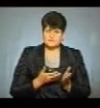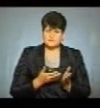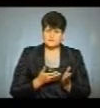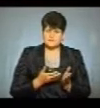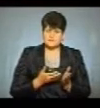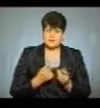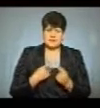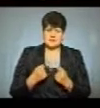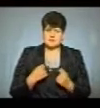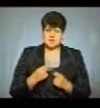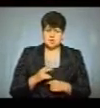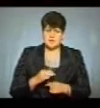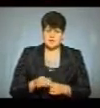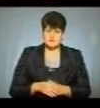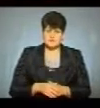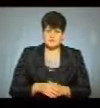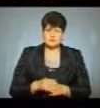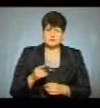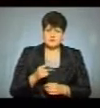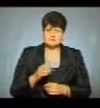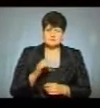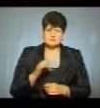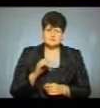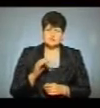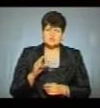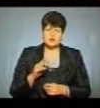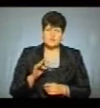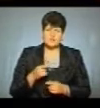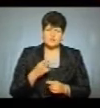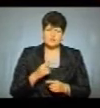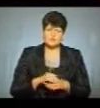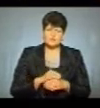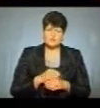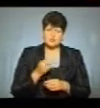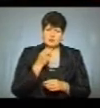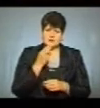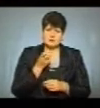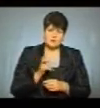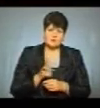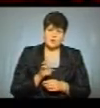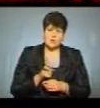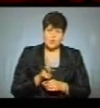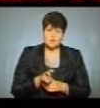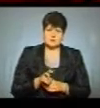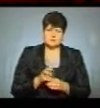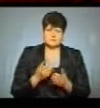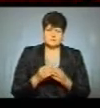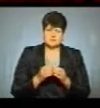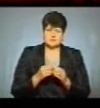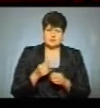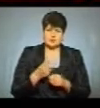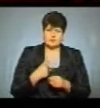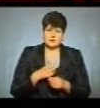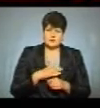не страждали. Тернополянка Софія Шкрабова каже, у благодійну їдальню Карітасу ходить близько 10 років. У мене був